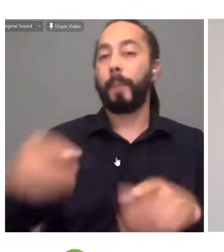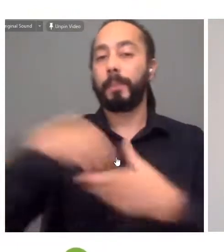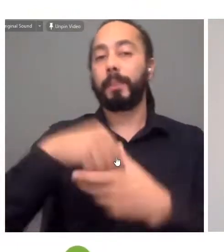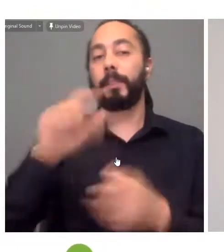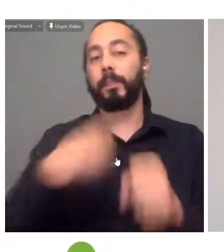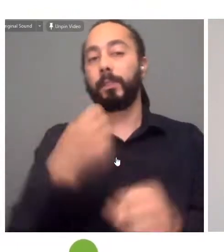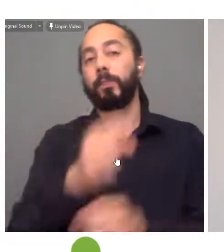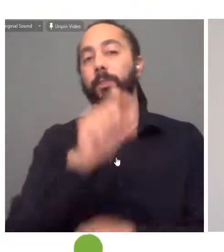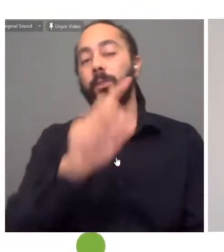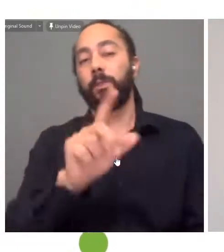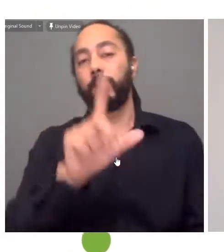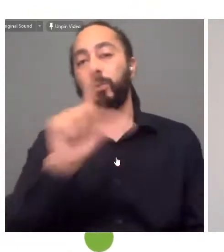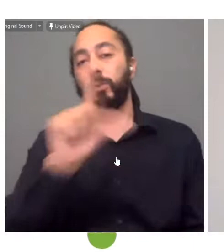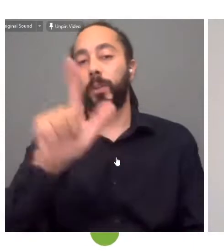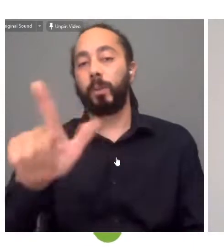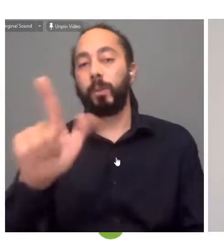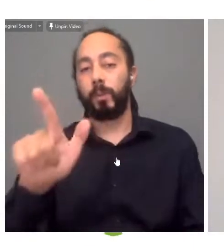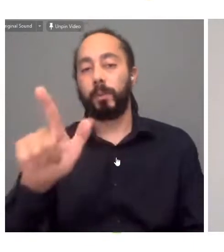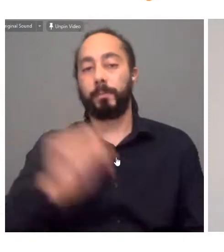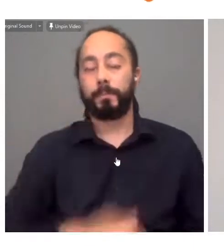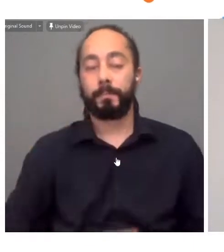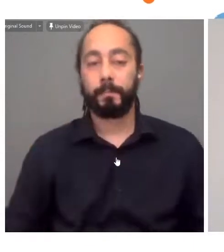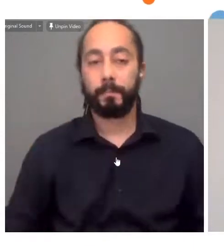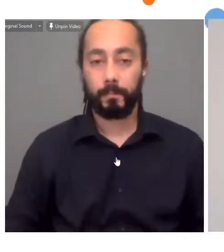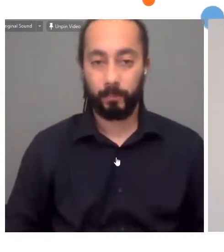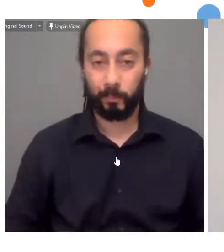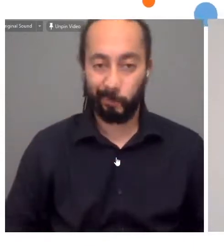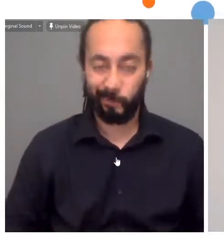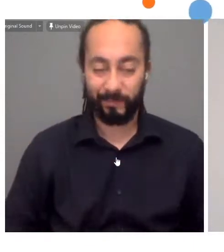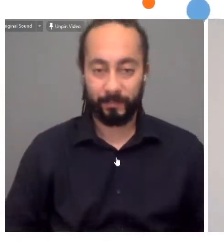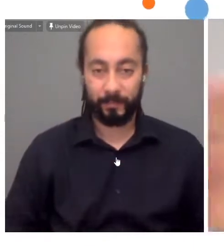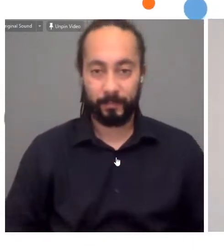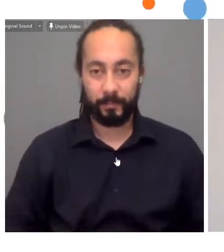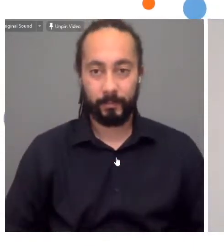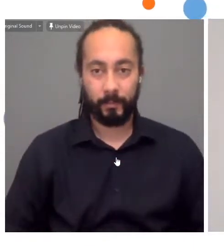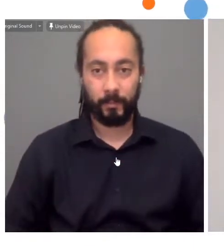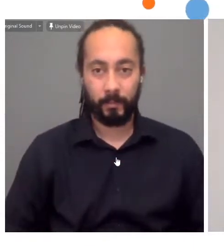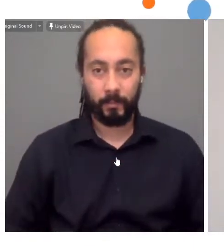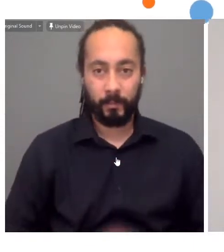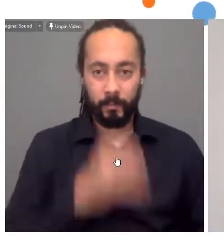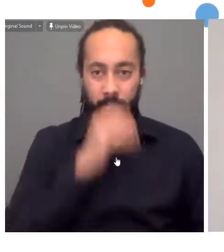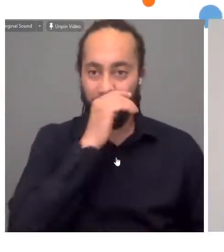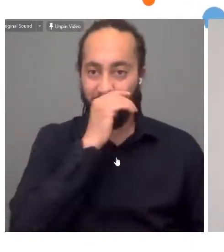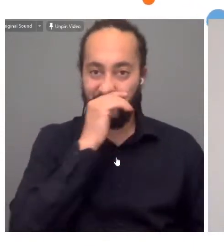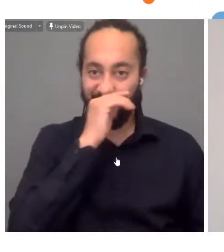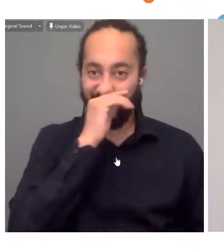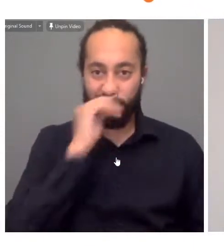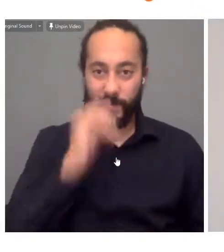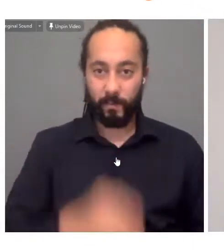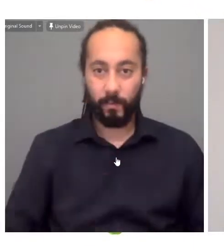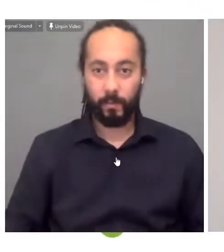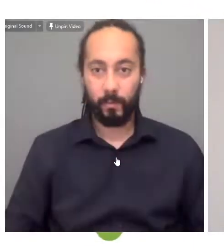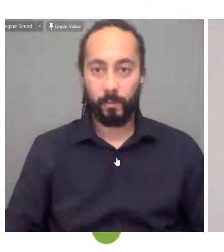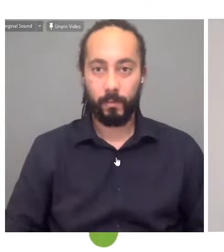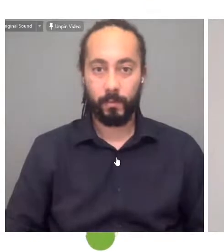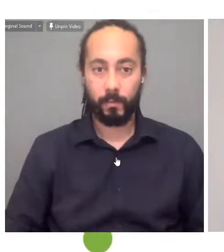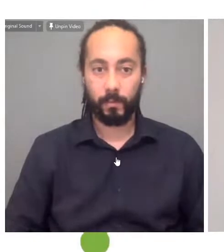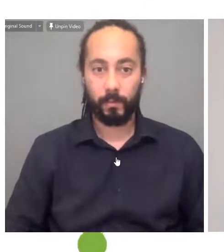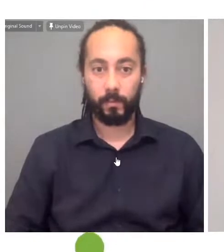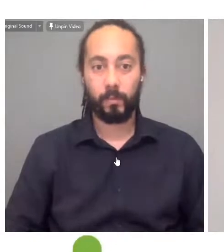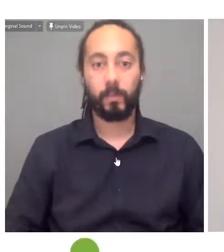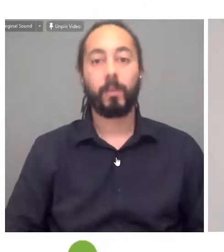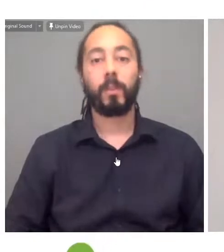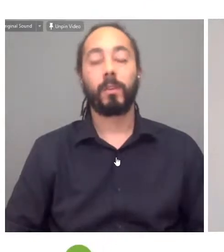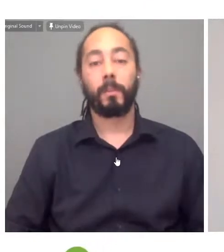très bien que ce programme-là a été clé pour maintenir en vie la plupart de nos organismes. Et